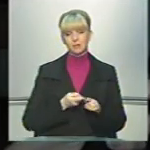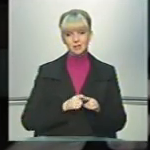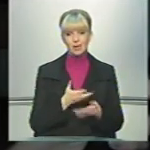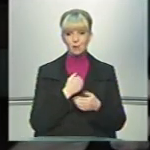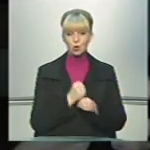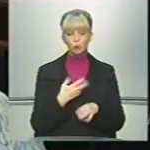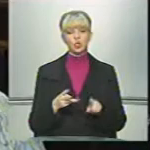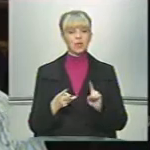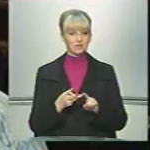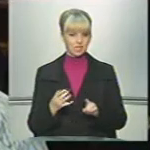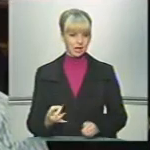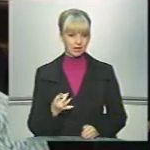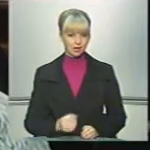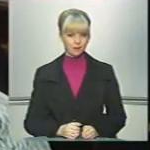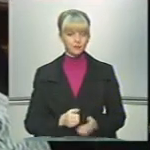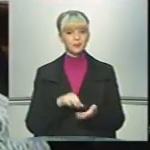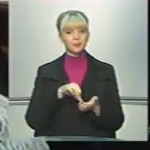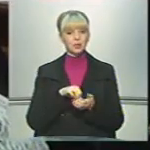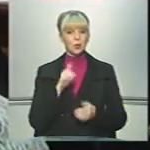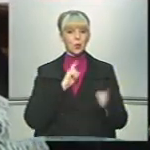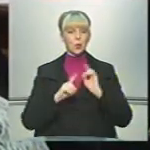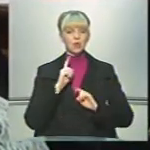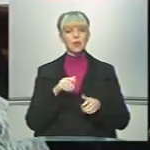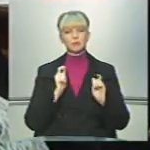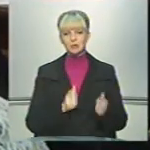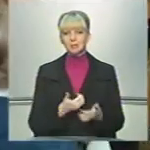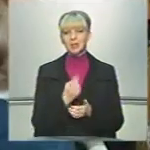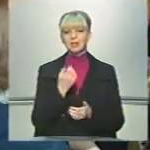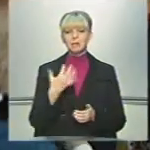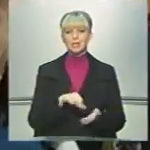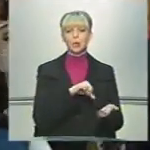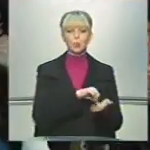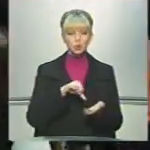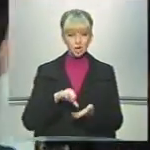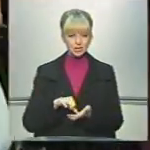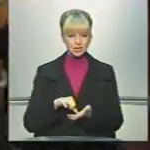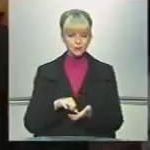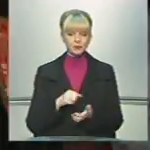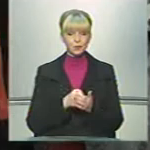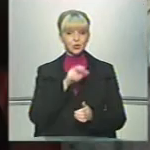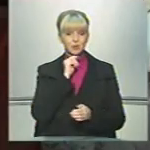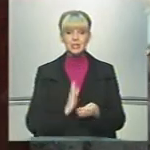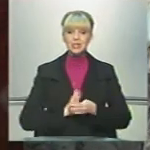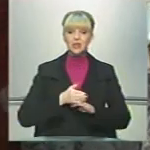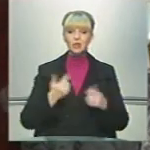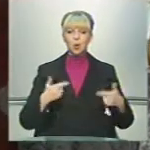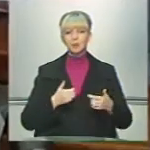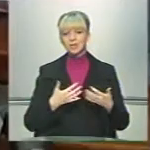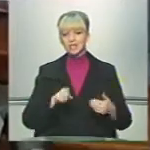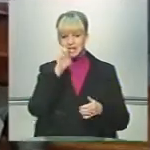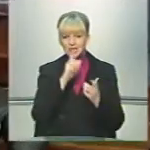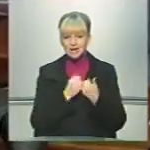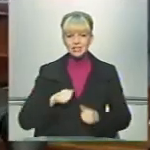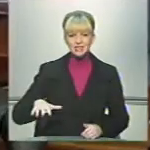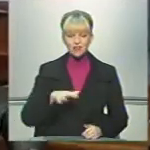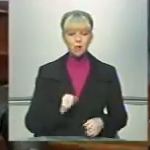робимо вже втретє. До участі у конференції зголосились близько 150 учасників. До Чернівців завітали гості з різних країн